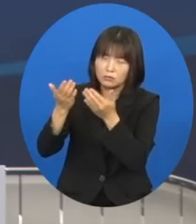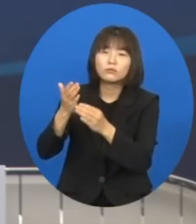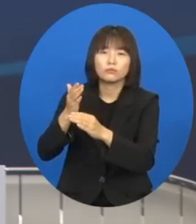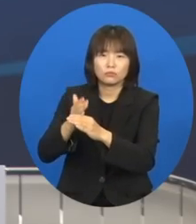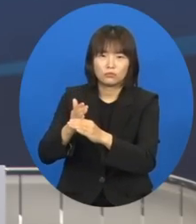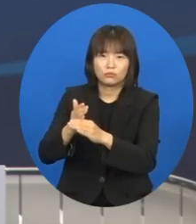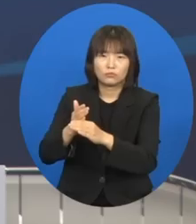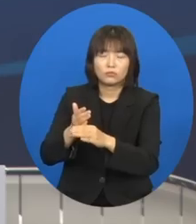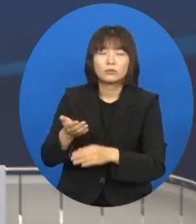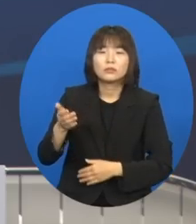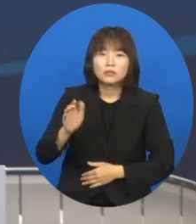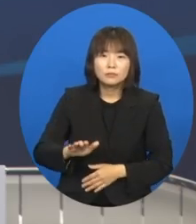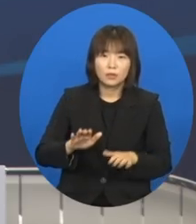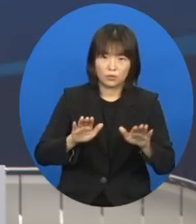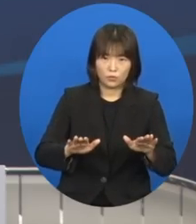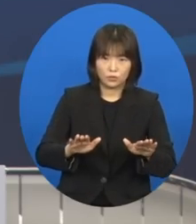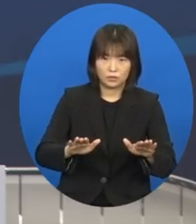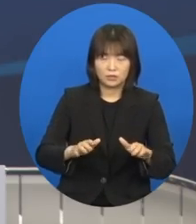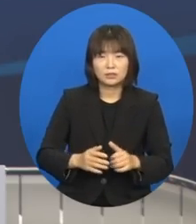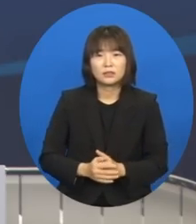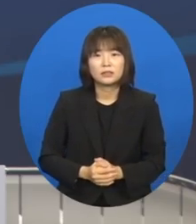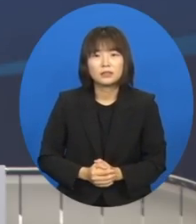그러나 우리는 오늘 이 시간